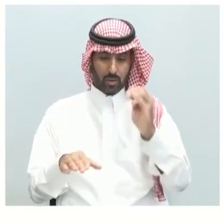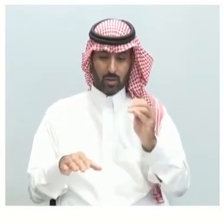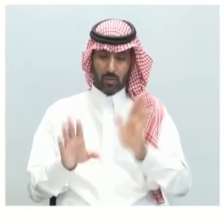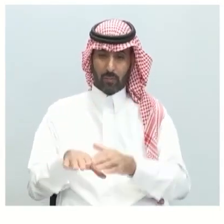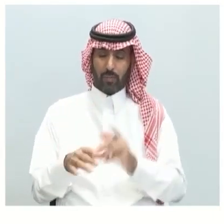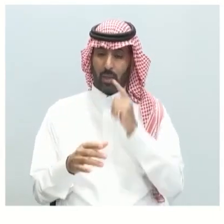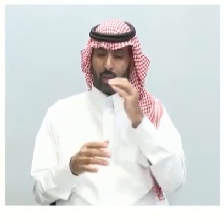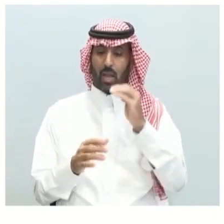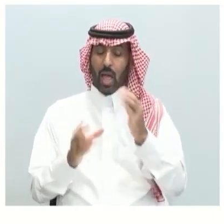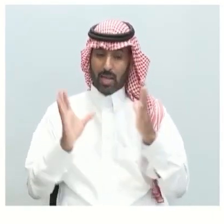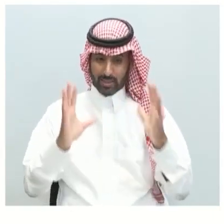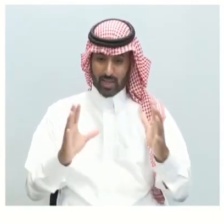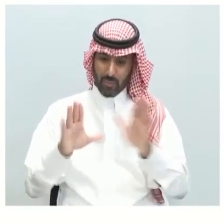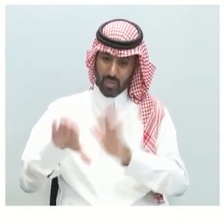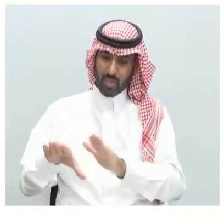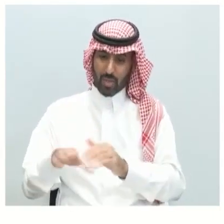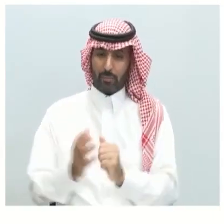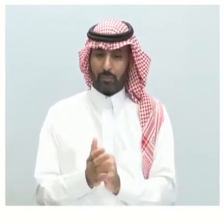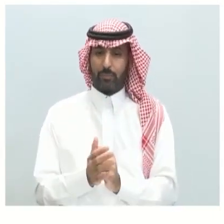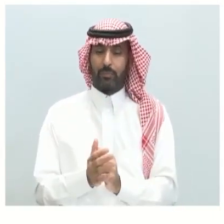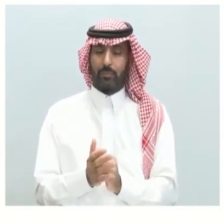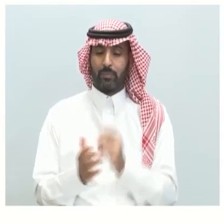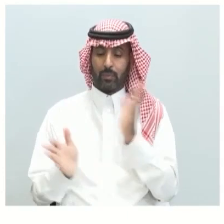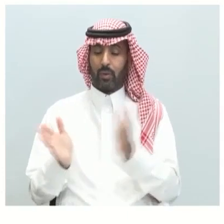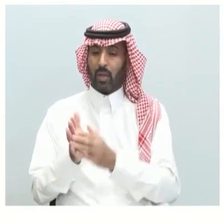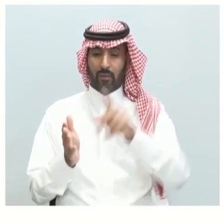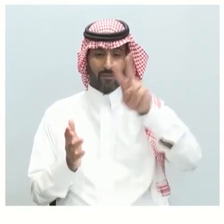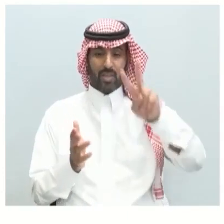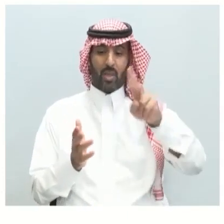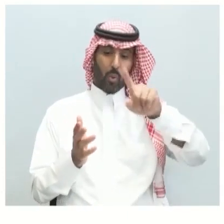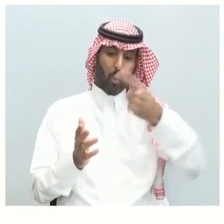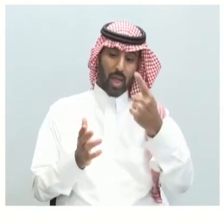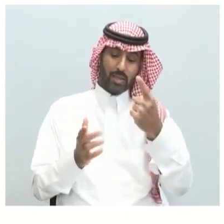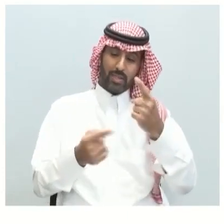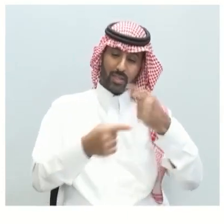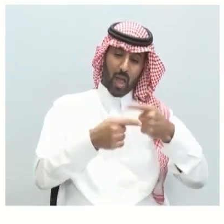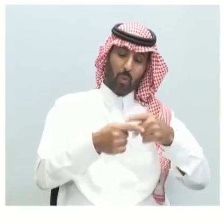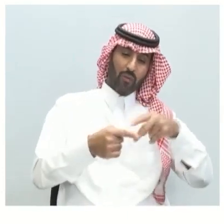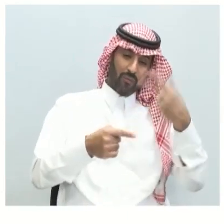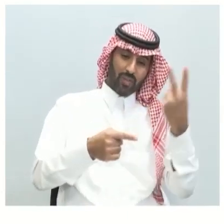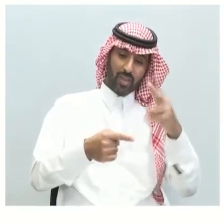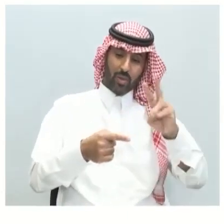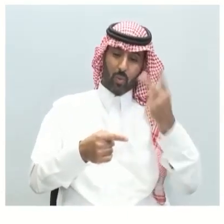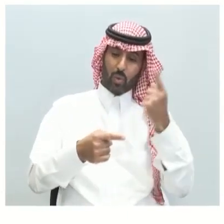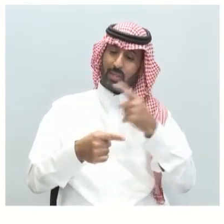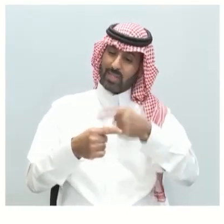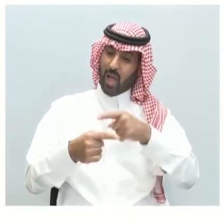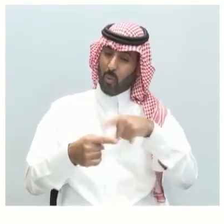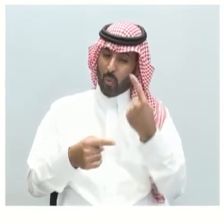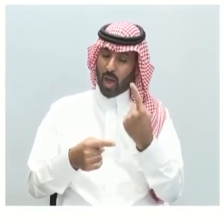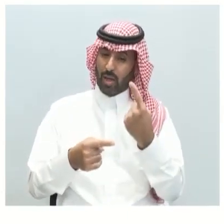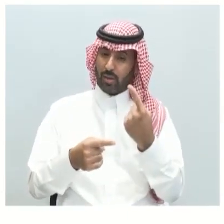سيكون الحجم هو الثابت بمعنى ان الفي 1 تساوي ال v2 تسا يسا الواحد اذا